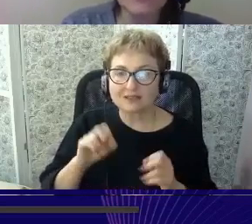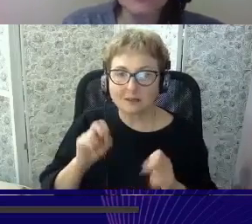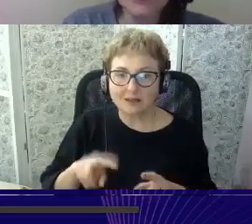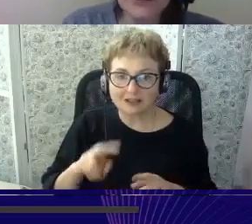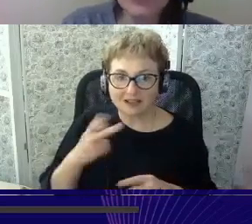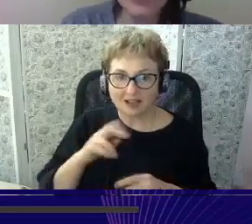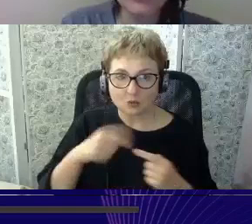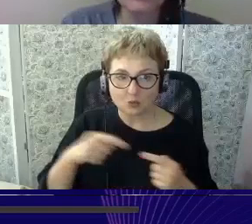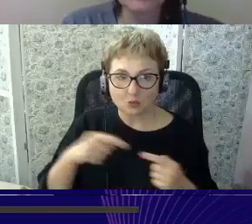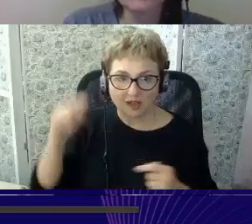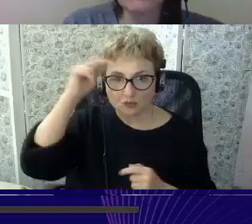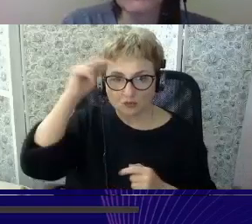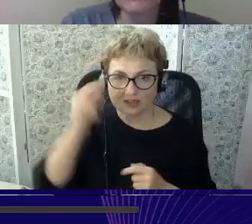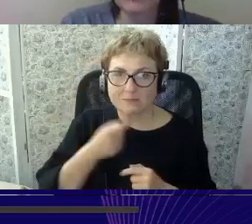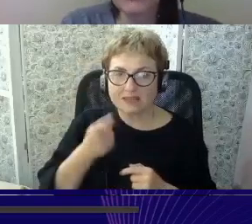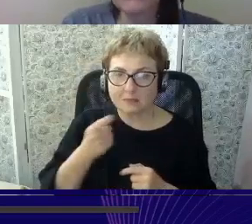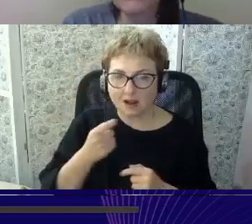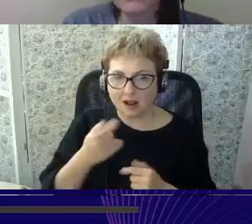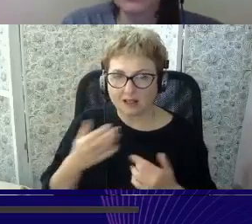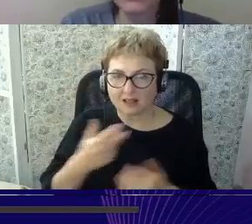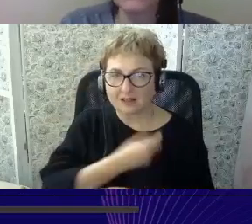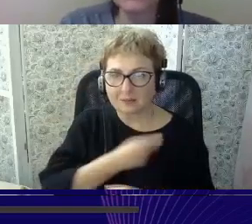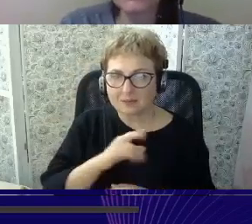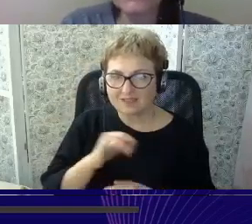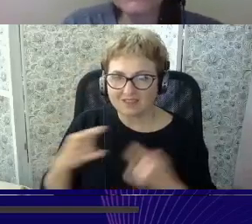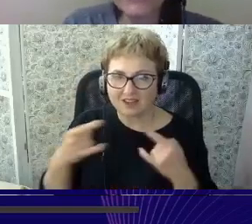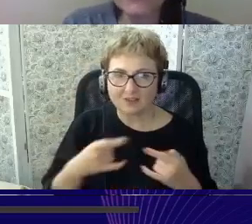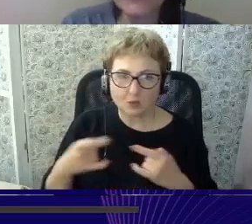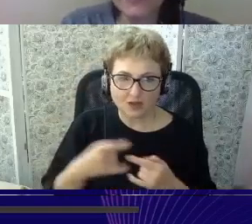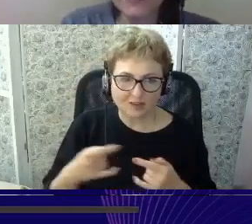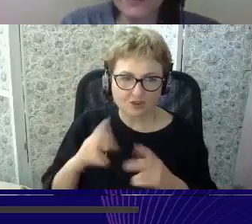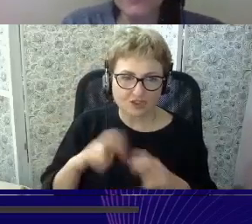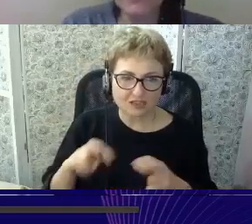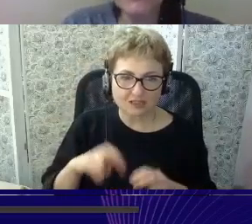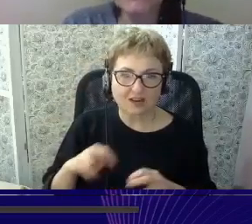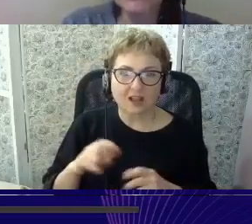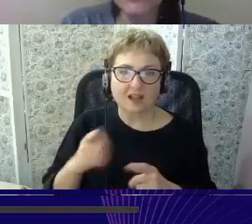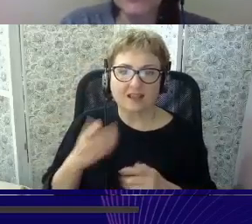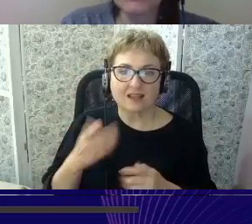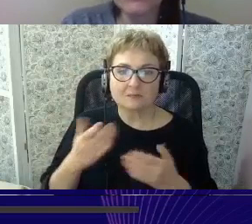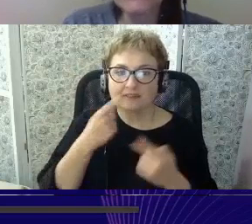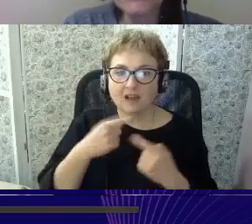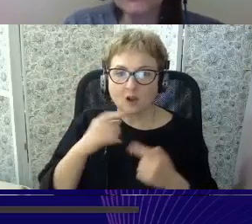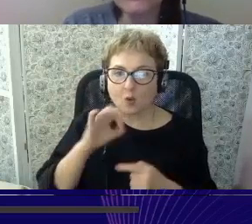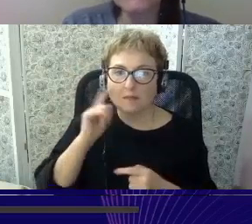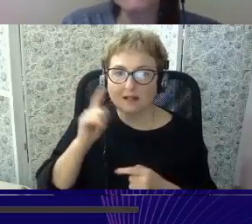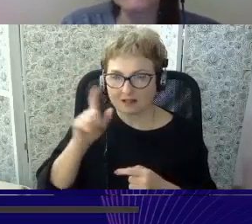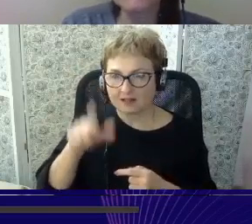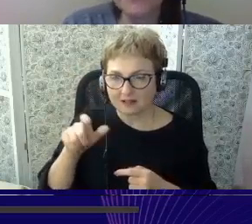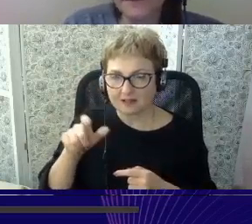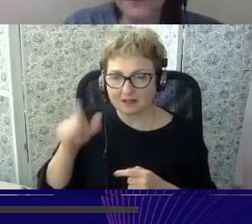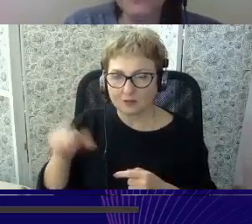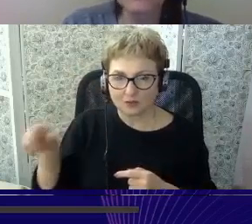для других обучающих, то есть минимальный набор прививок и флюорографическое исследование. Если мы говорим о молодых